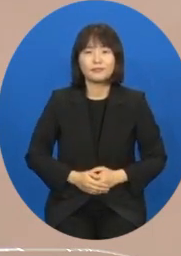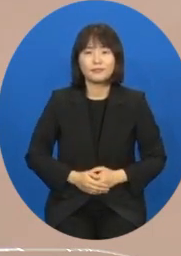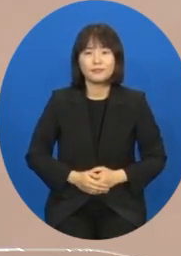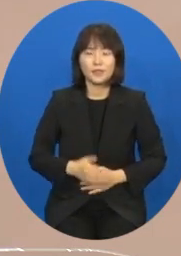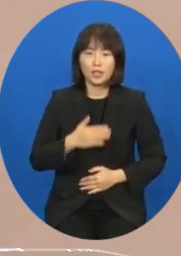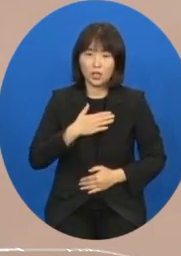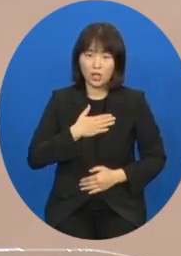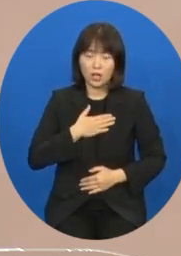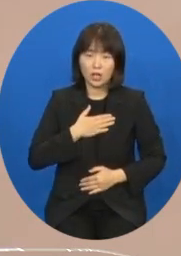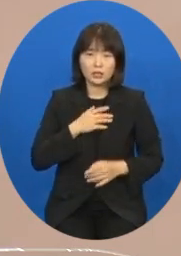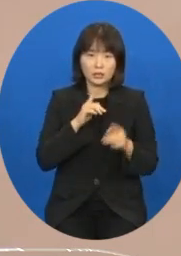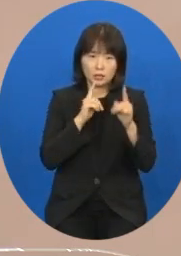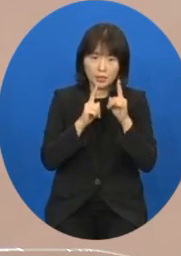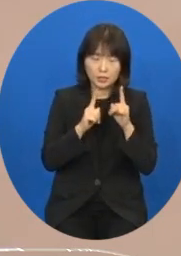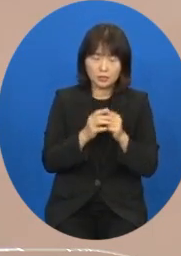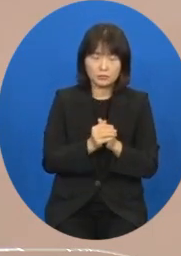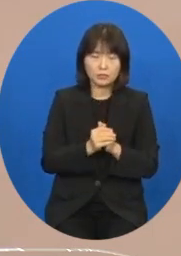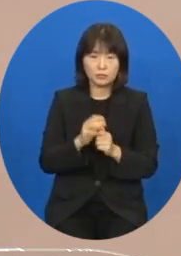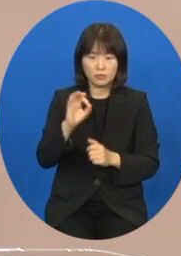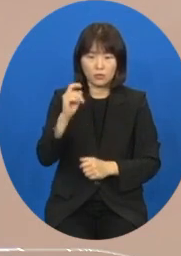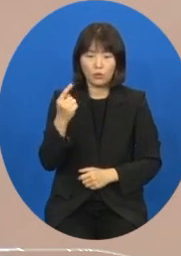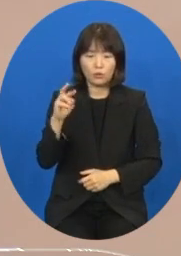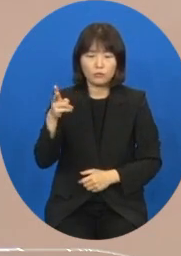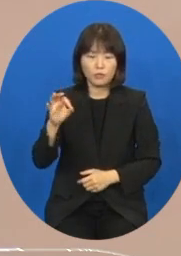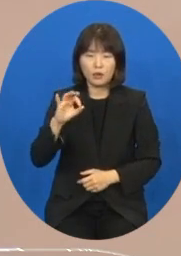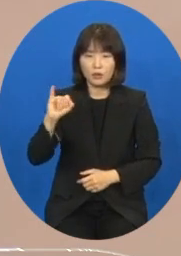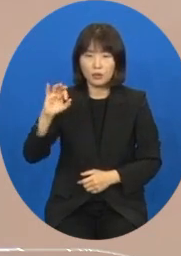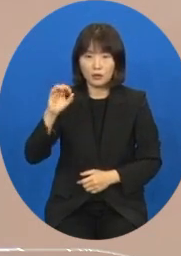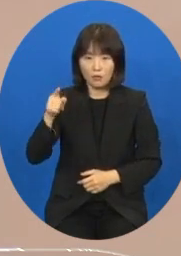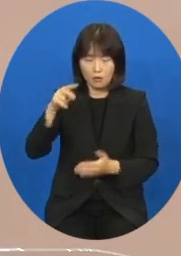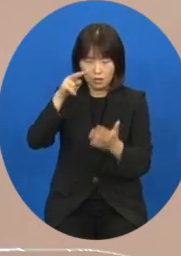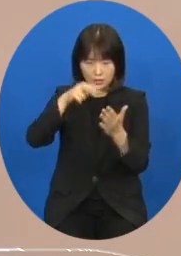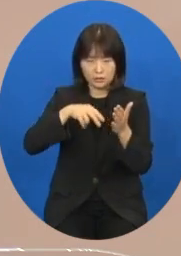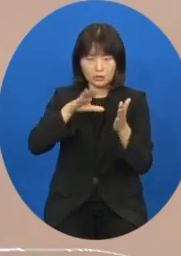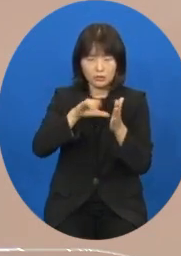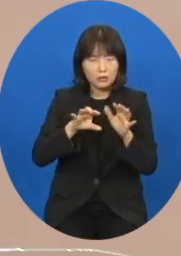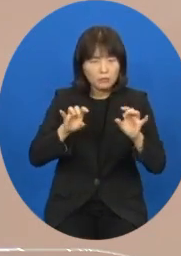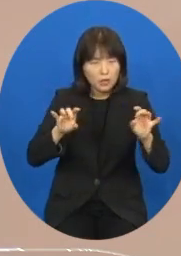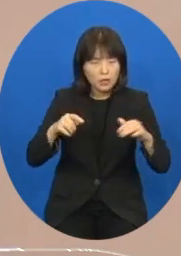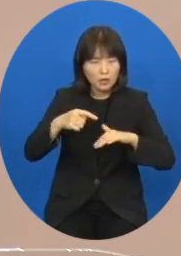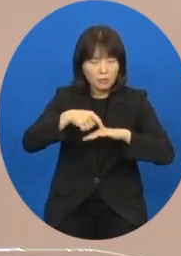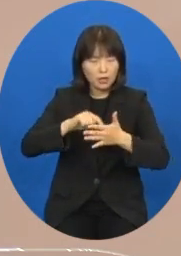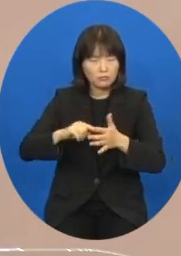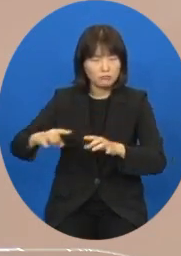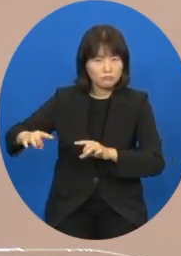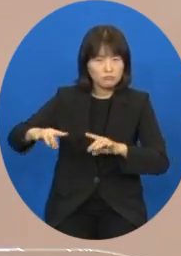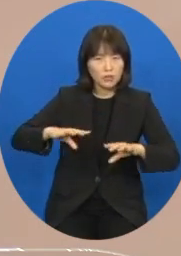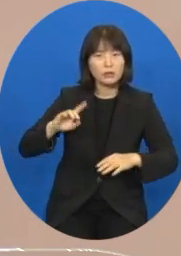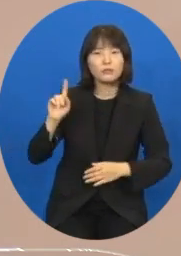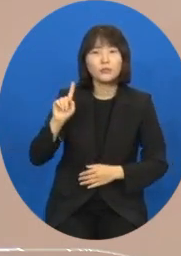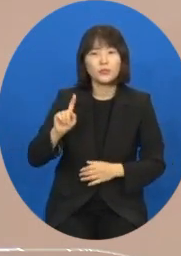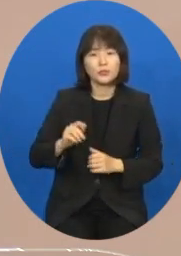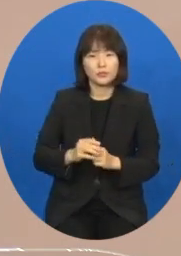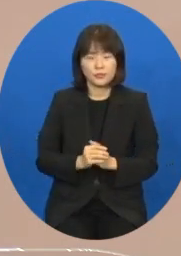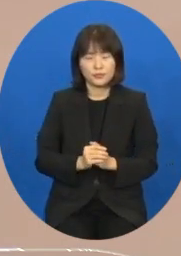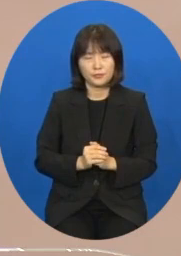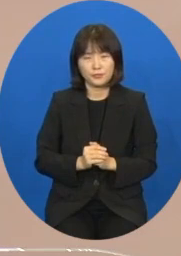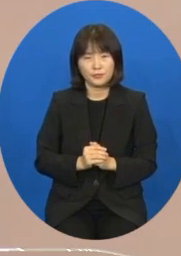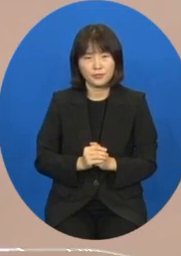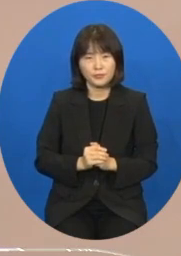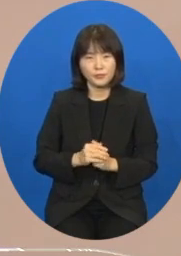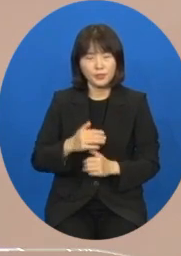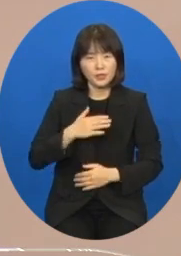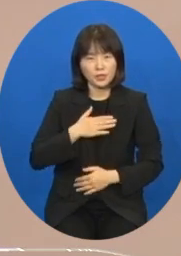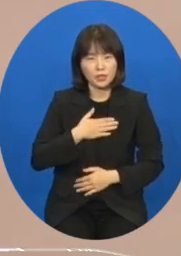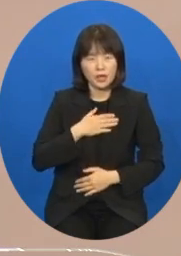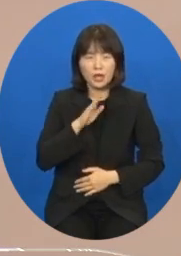저는 이 말씀을 오병이어의 기적을 읽을 때마다 마음이 이렇게 찔리는 것이 제가